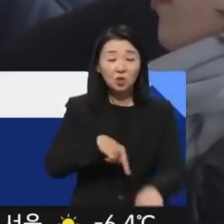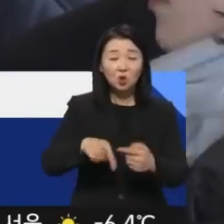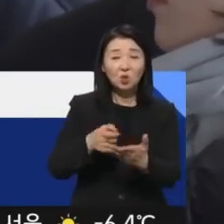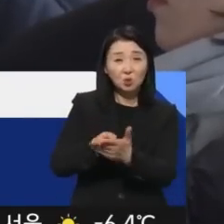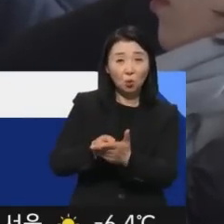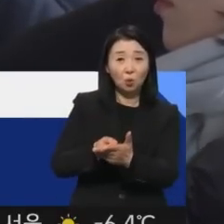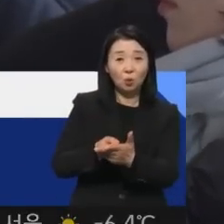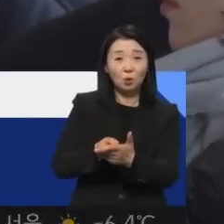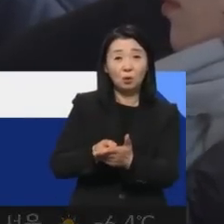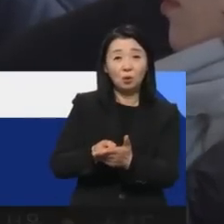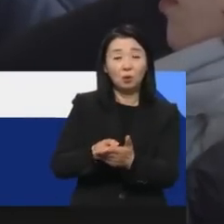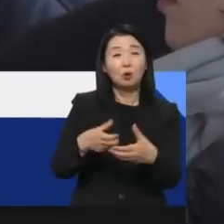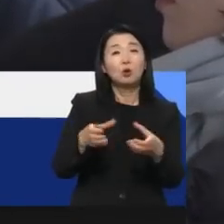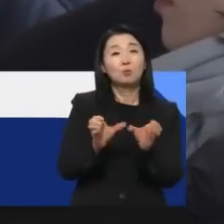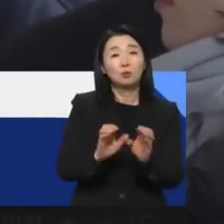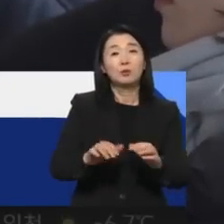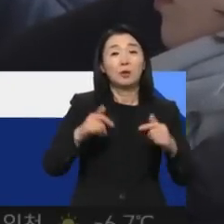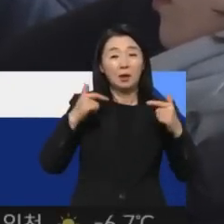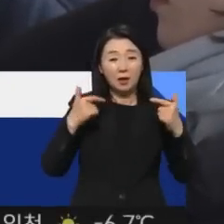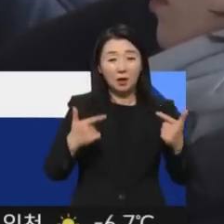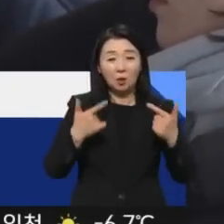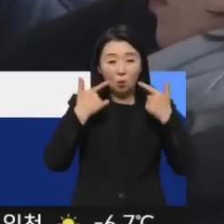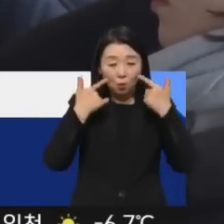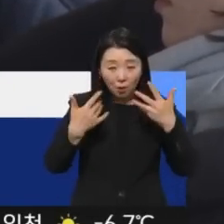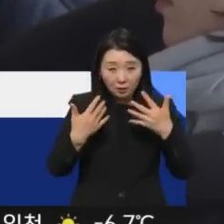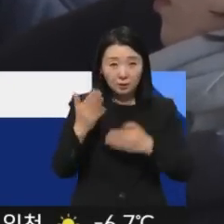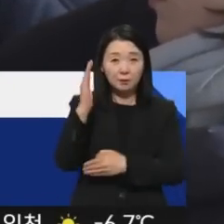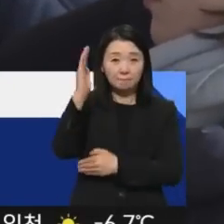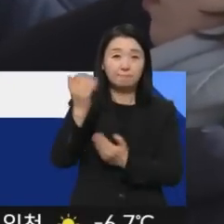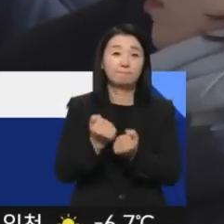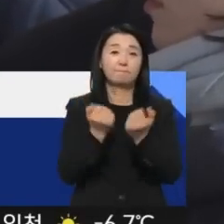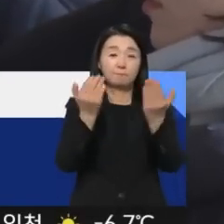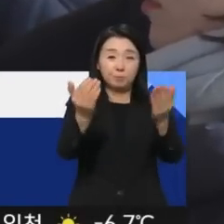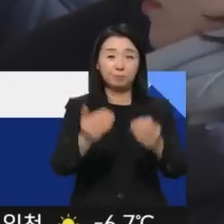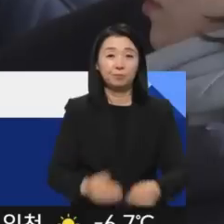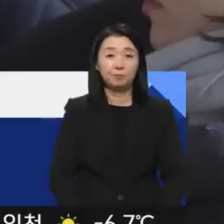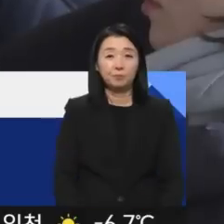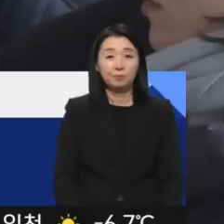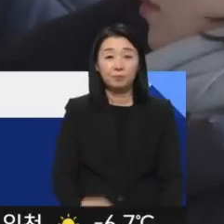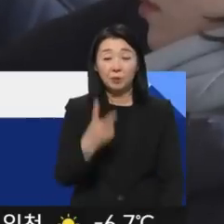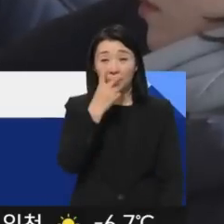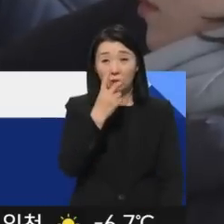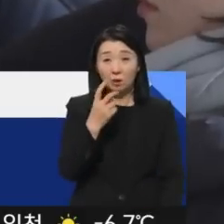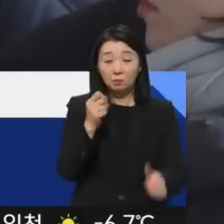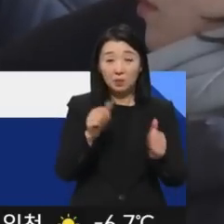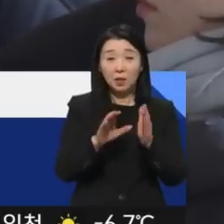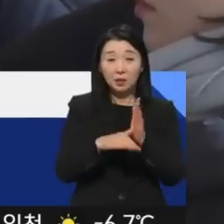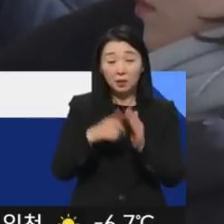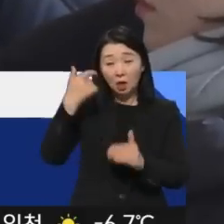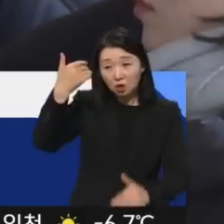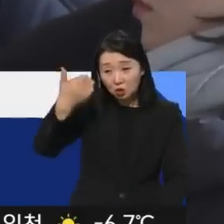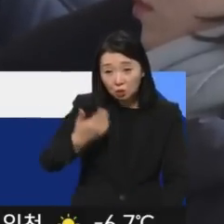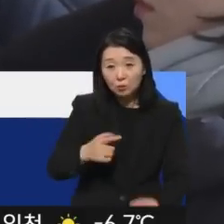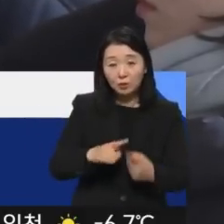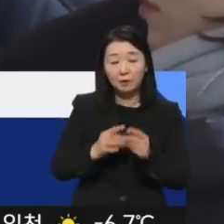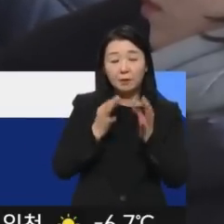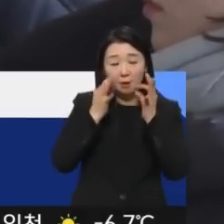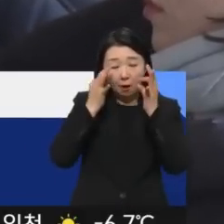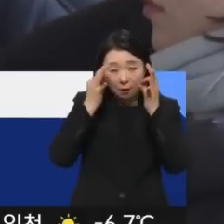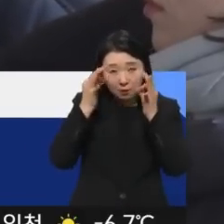결정 부서가 아니라는 것을 분명히 말씀드리면서 검찰에서 묻는 말에